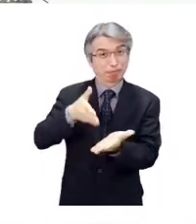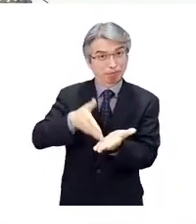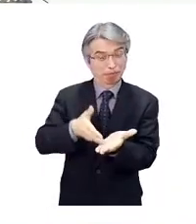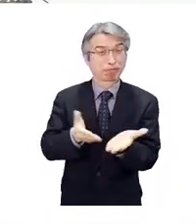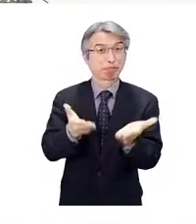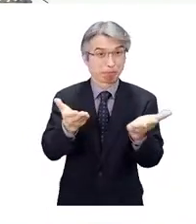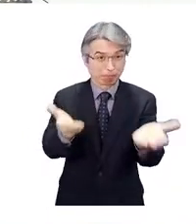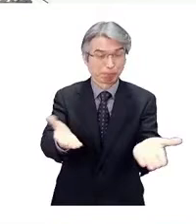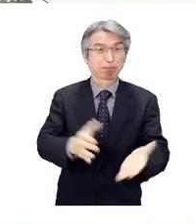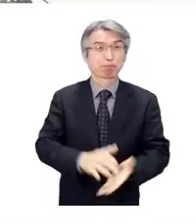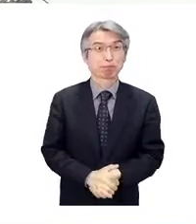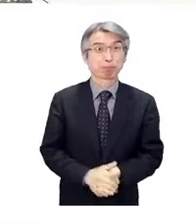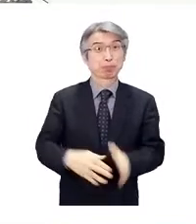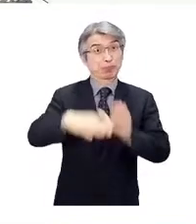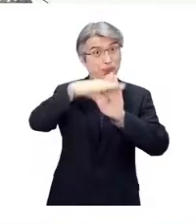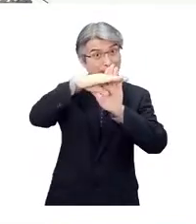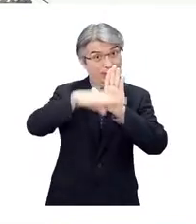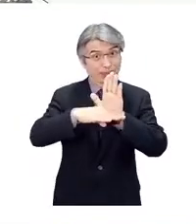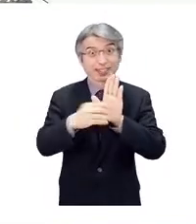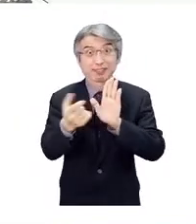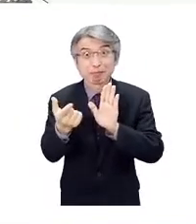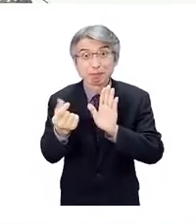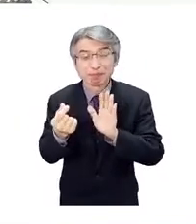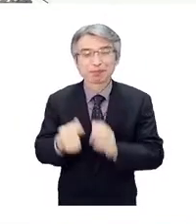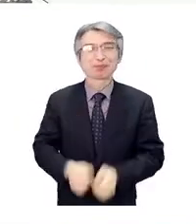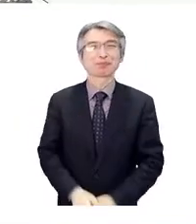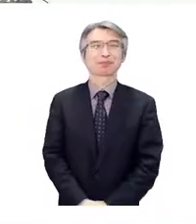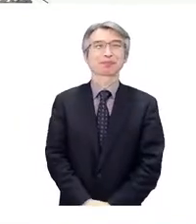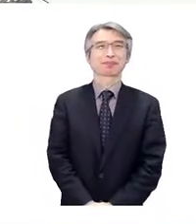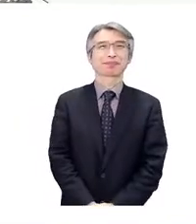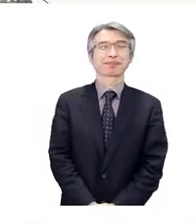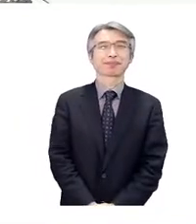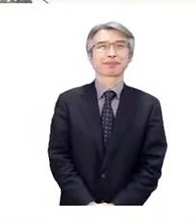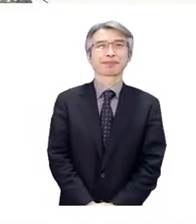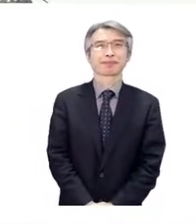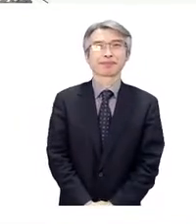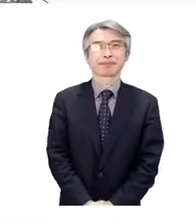발표는 다음과 같은 순서로 진행될 예정입니다.